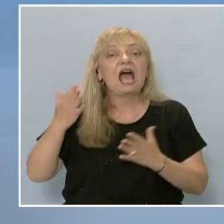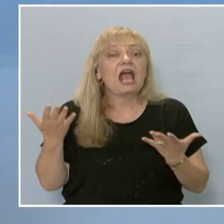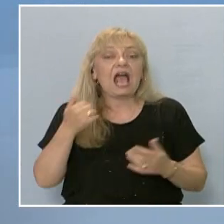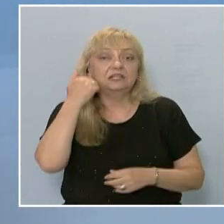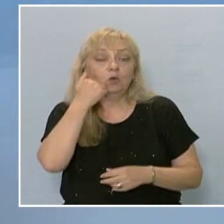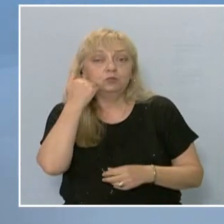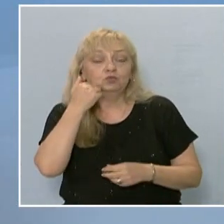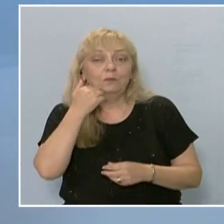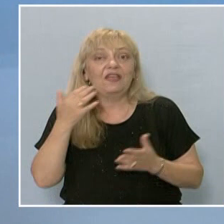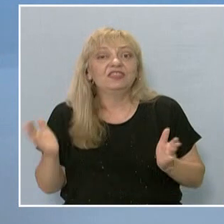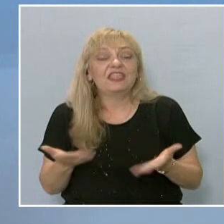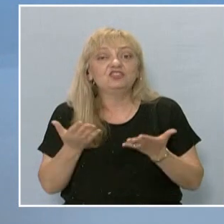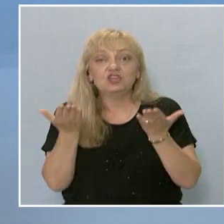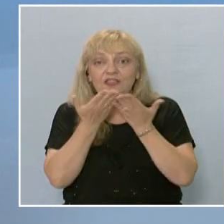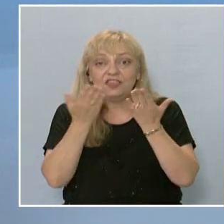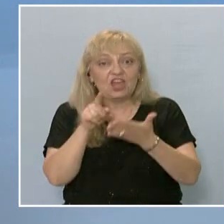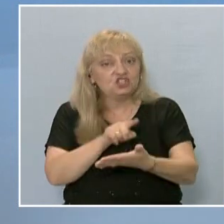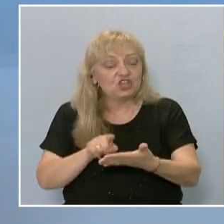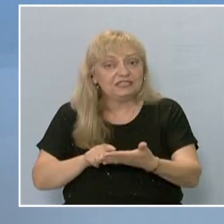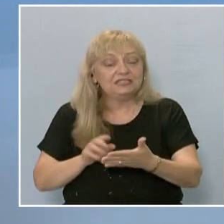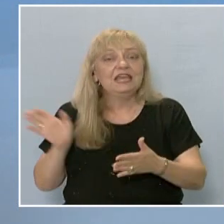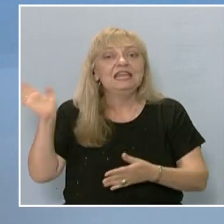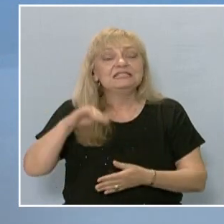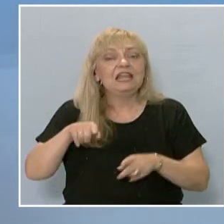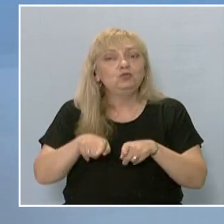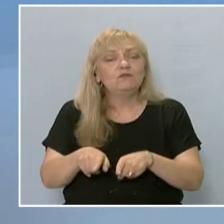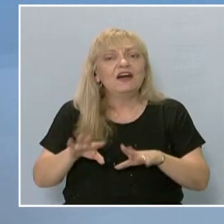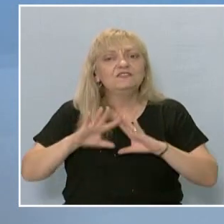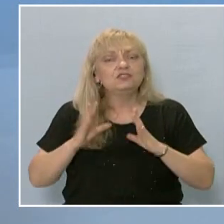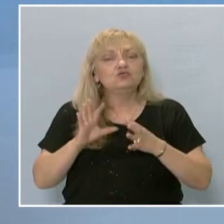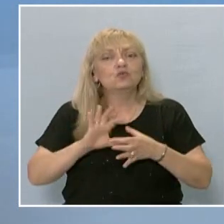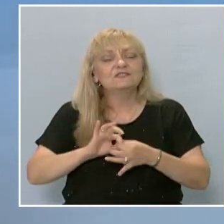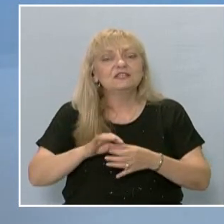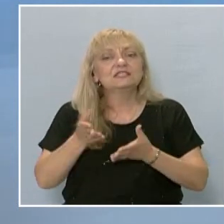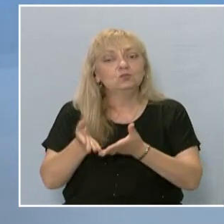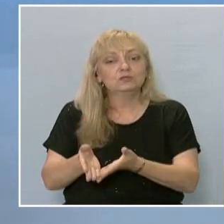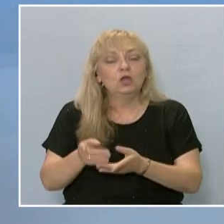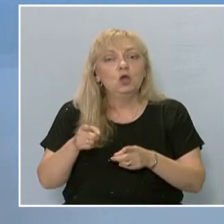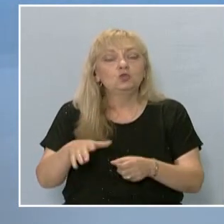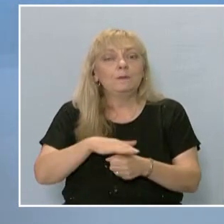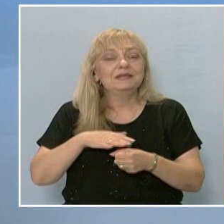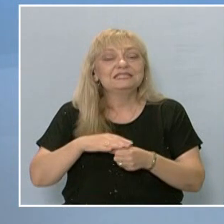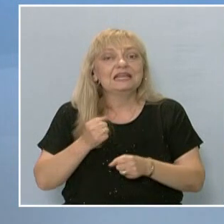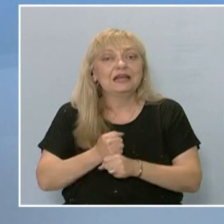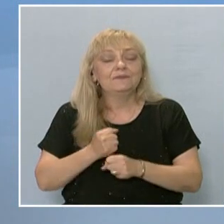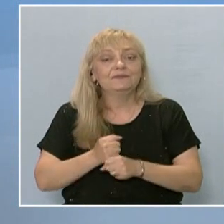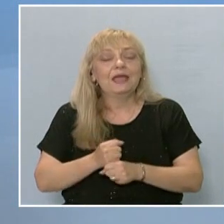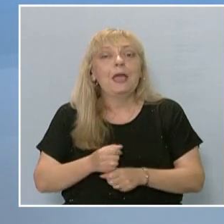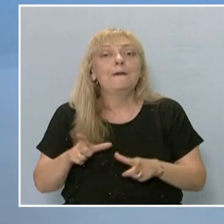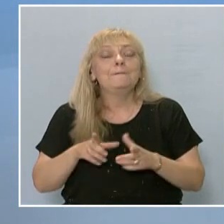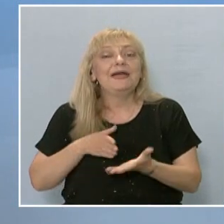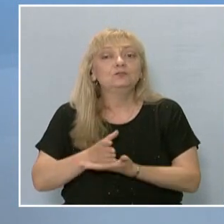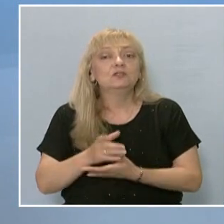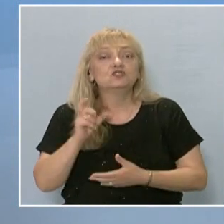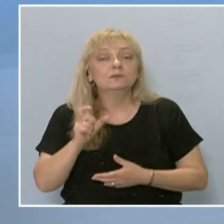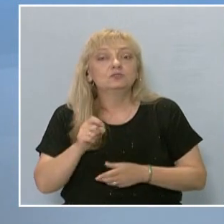начина си на четене а след това и всичко свързано с него той базира работата си на метода на сугестопедията на